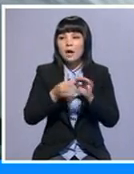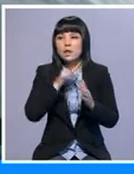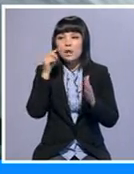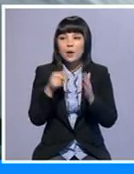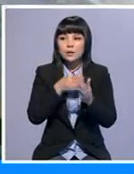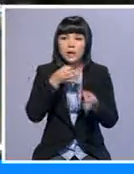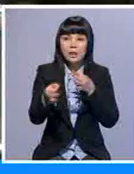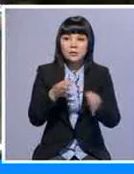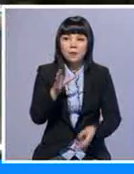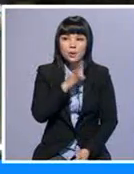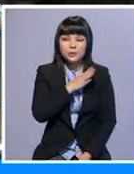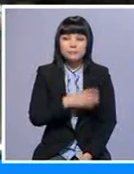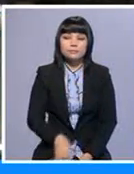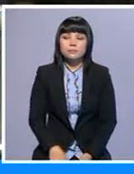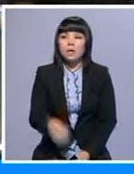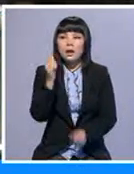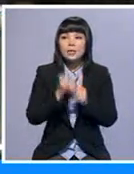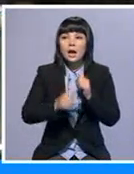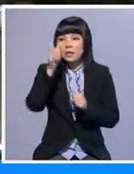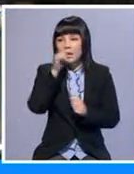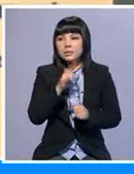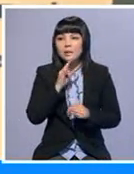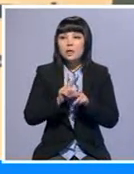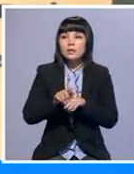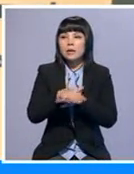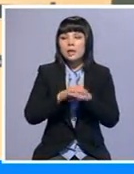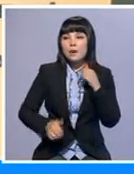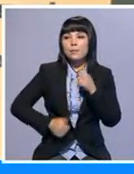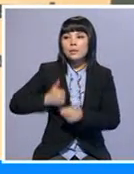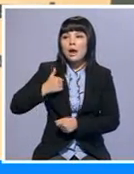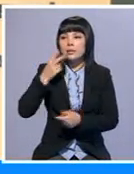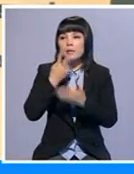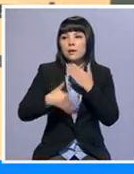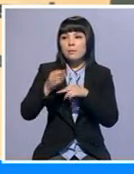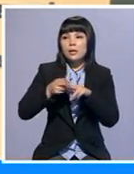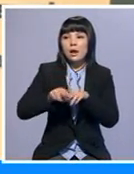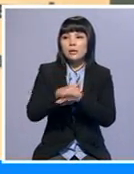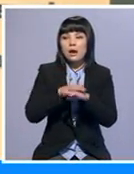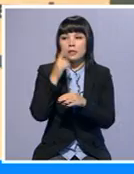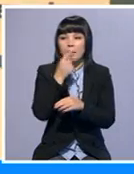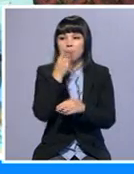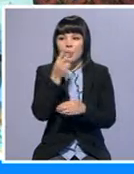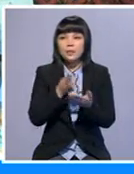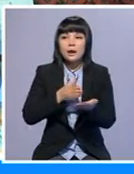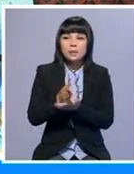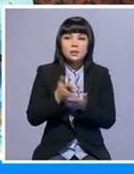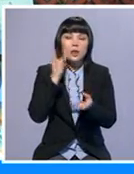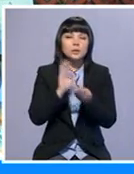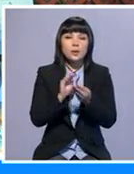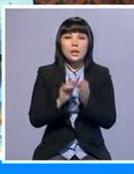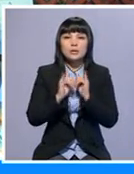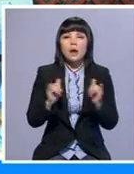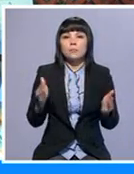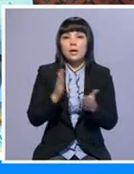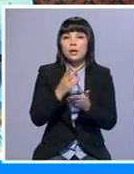сауалдары талқыланды. Шетте жүрген әрбір қазақ Қазақстанда елі барына мақтана алады. Себебі қазақ елі көрегенді саясат пен тұрақты дамудың арқасында